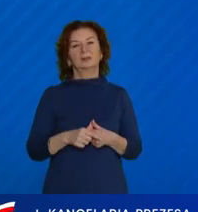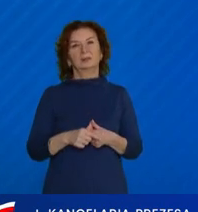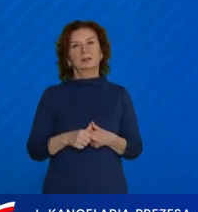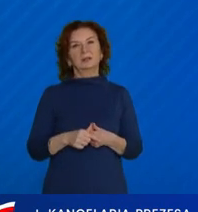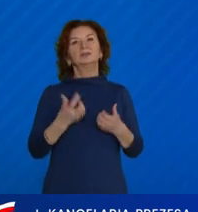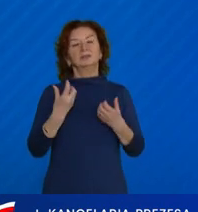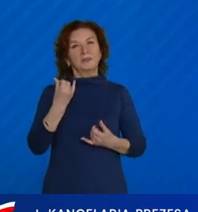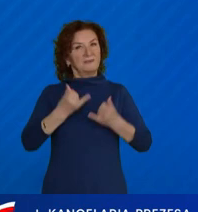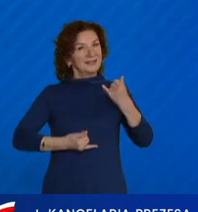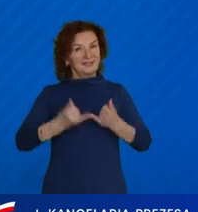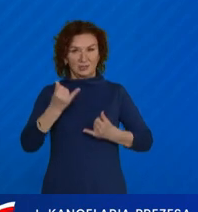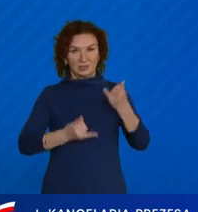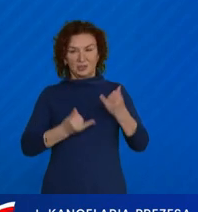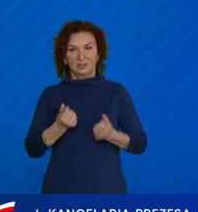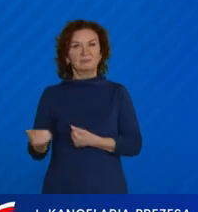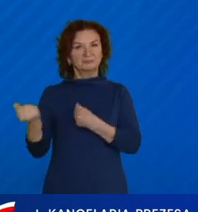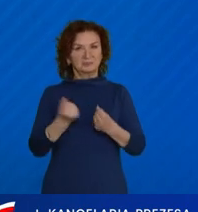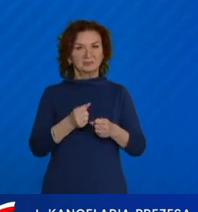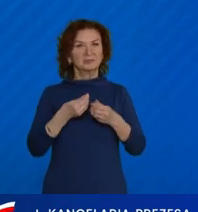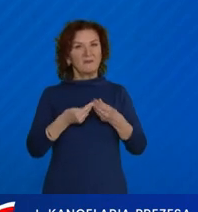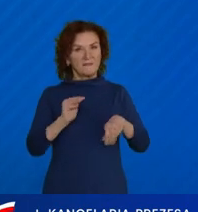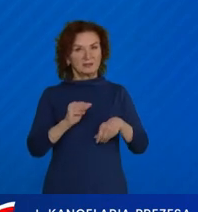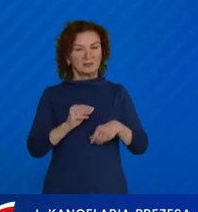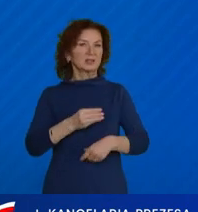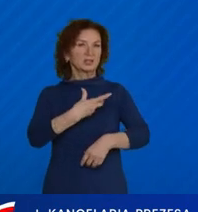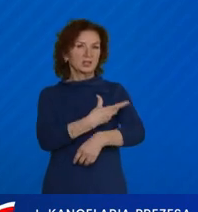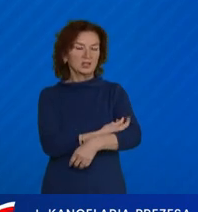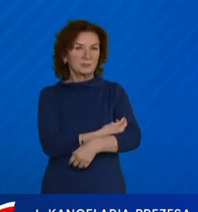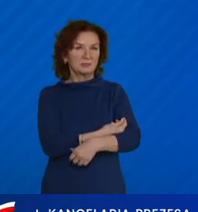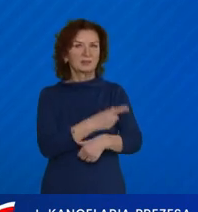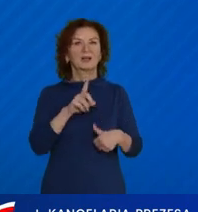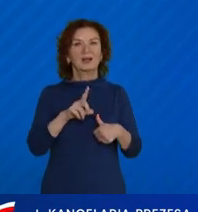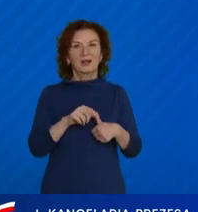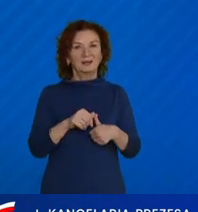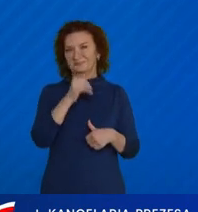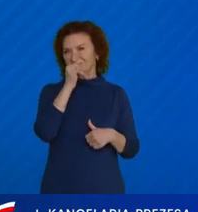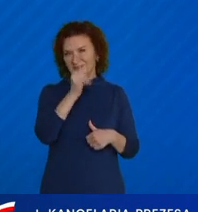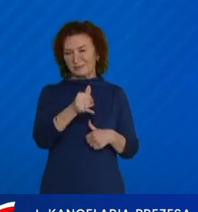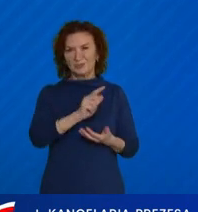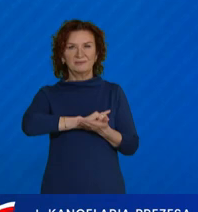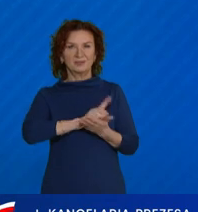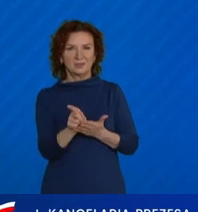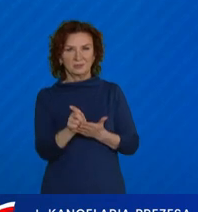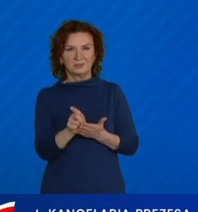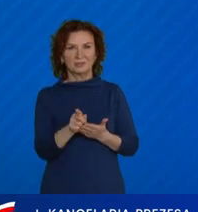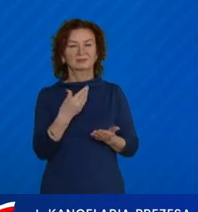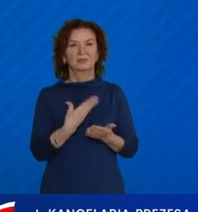byśmy zapewnili dodatkowe szczepionki, to przyspieszenie tych szczepień byłoby niemożliwe. Dlaczego? Bo